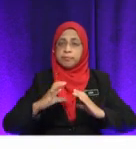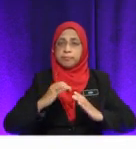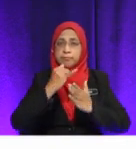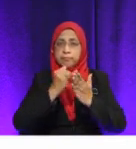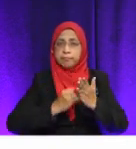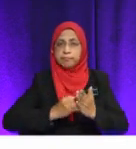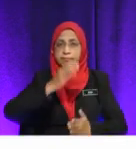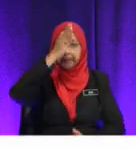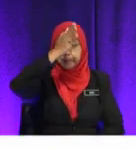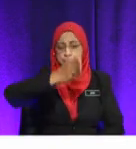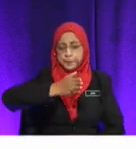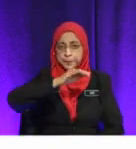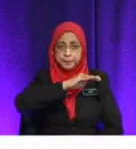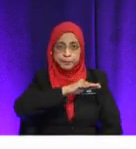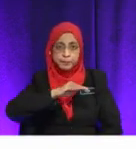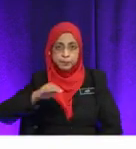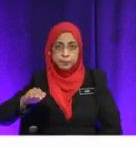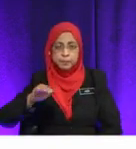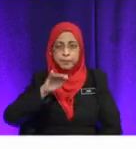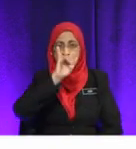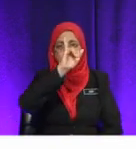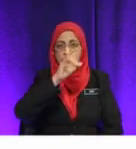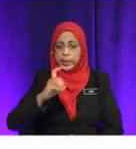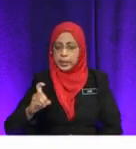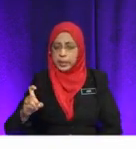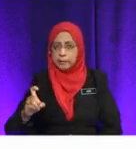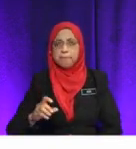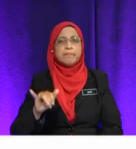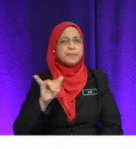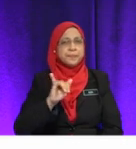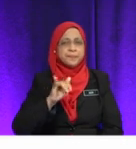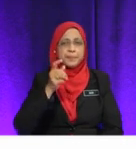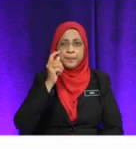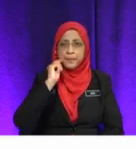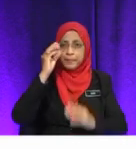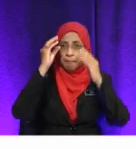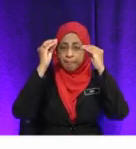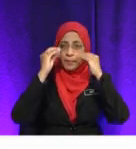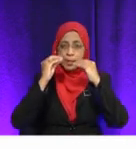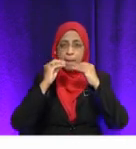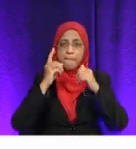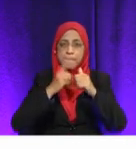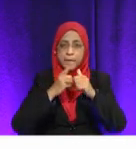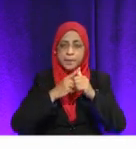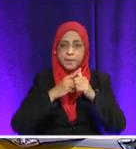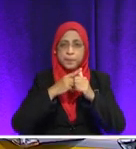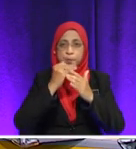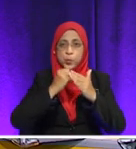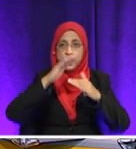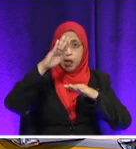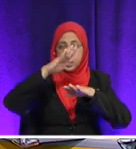sudut ketiga seperti ini saya mau baca konsep tadi pertama sekali kita lukis pandangan atas